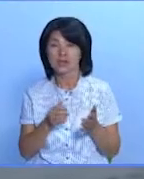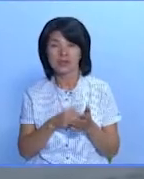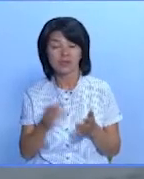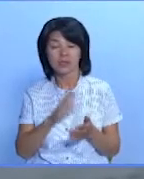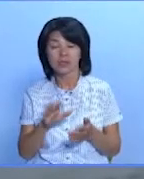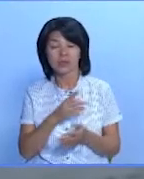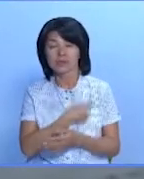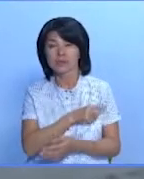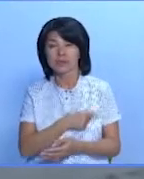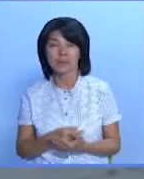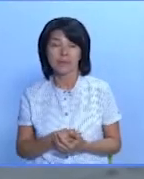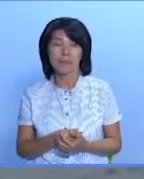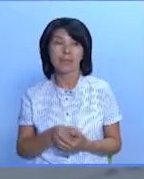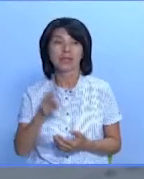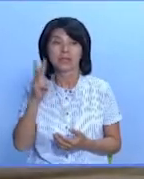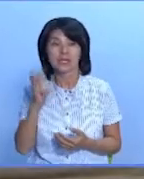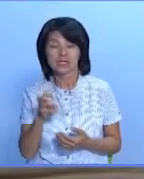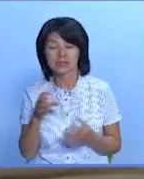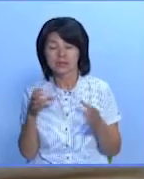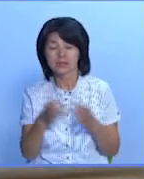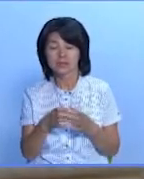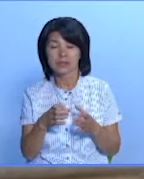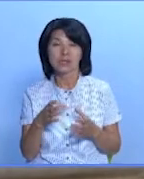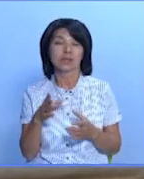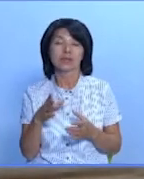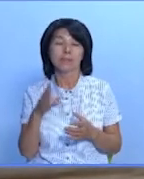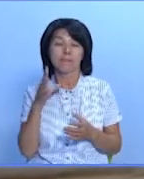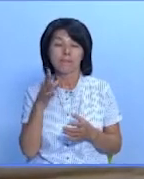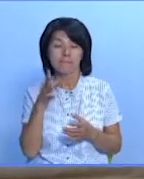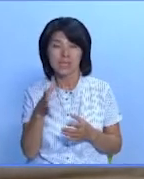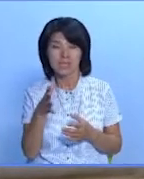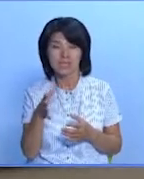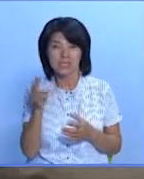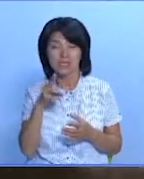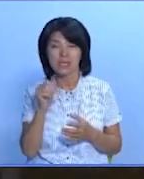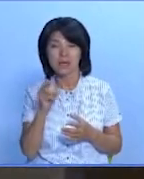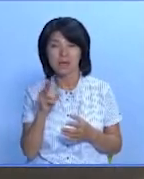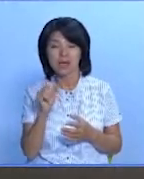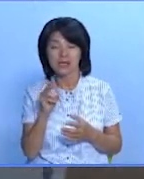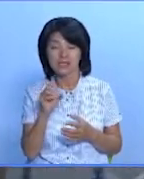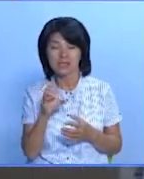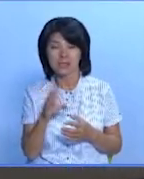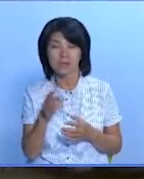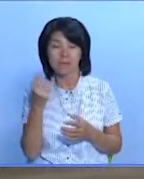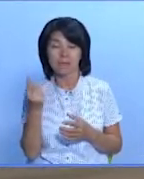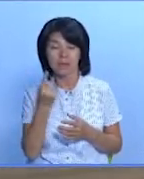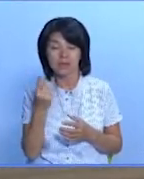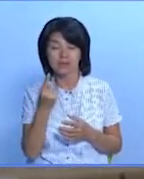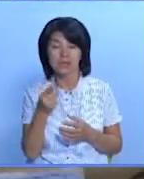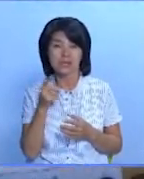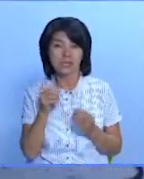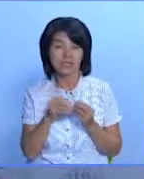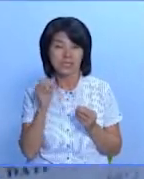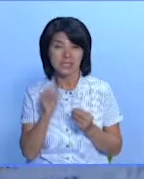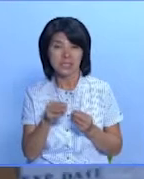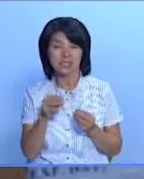300 упаковок «Энексопарин Бинергия» и 5000 флаконов «Дикмакса». Первый препарат стоит 10 500 тенге,